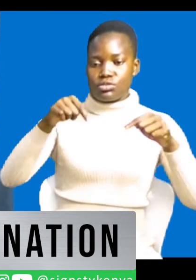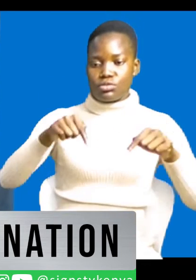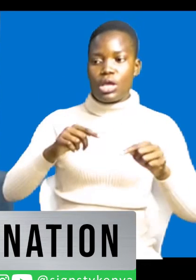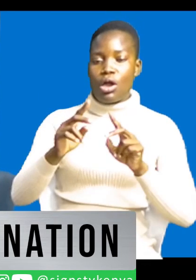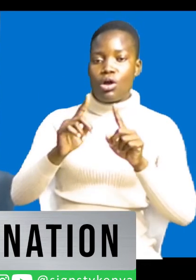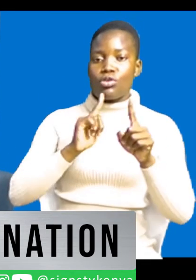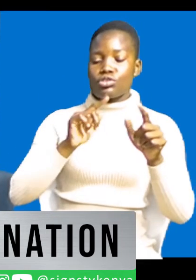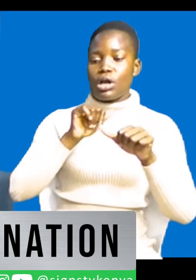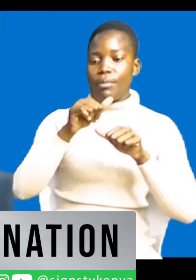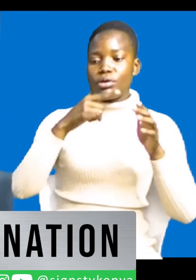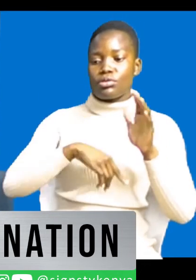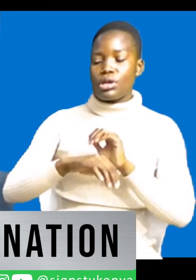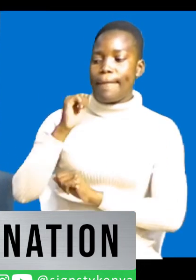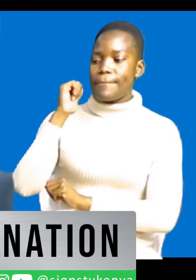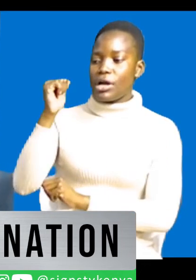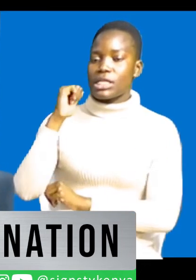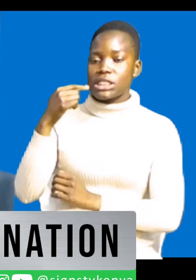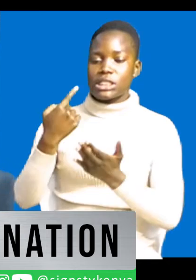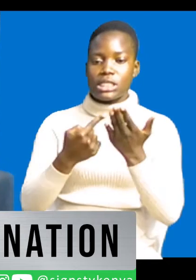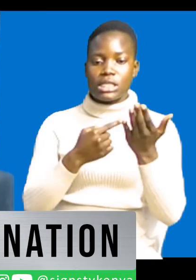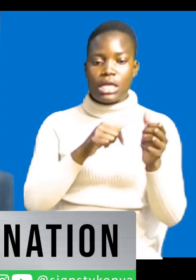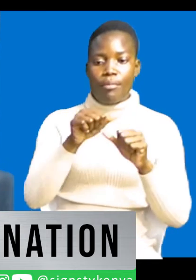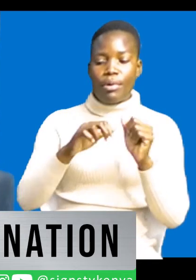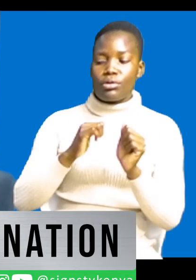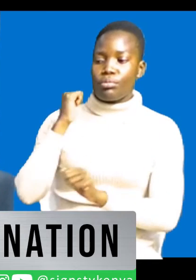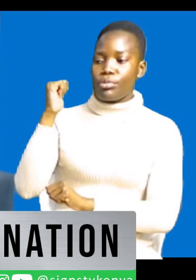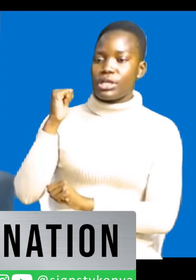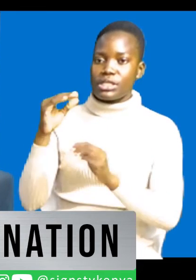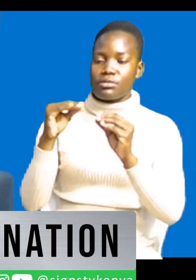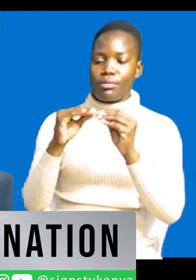talk about politics. Hapa tunachapa siasa. See you